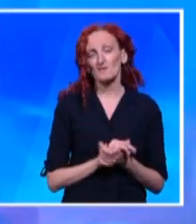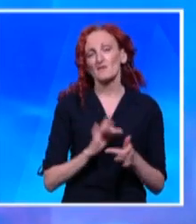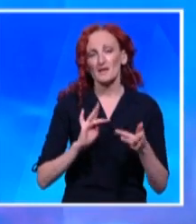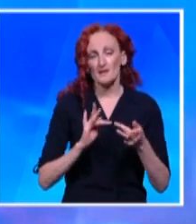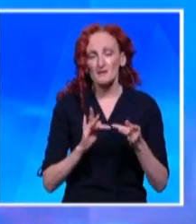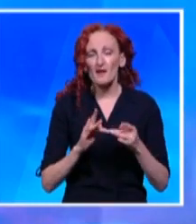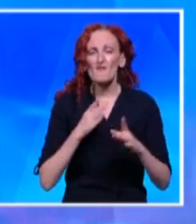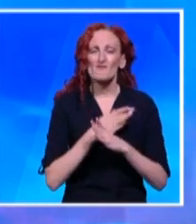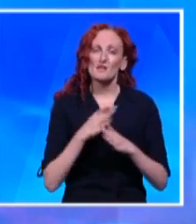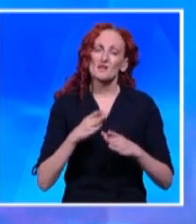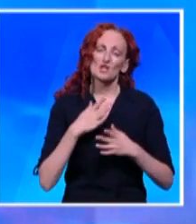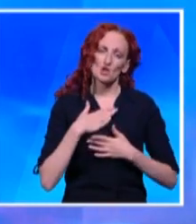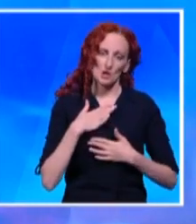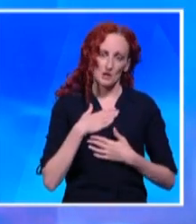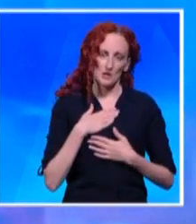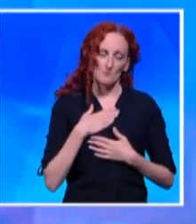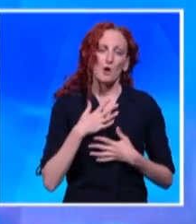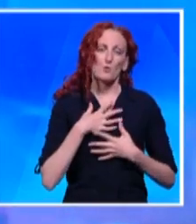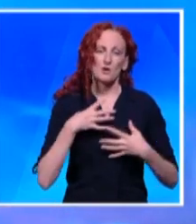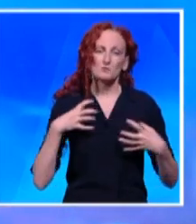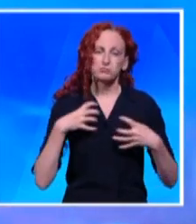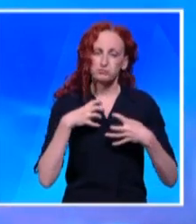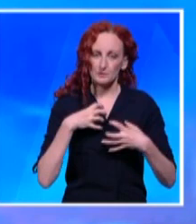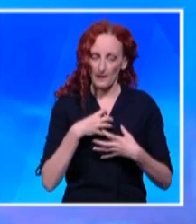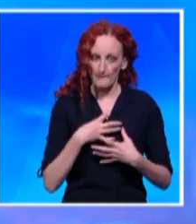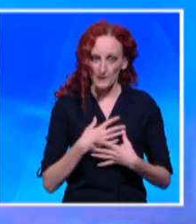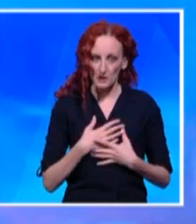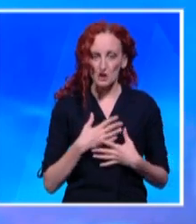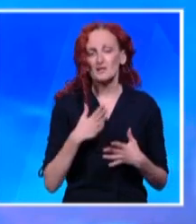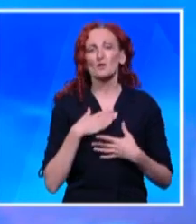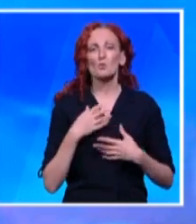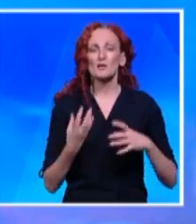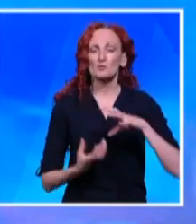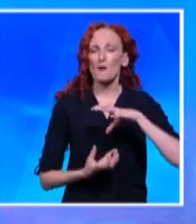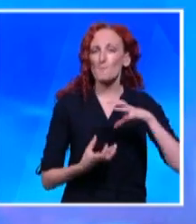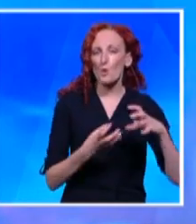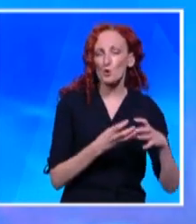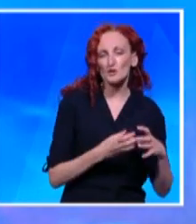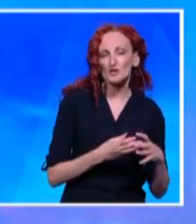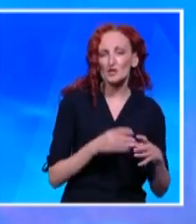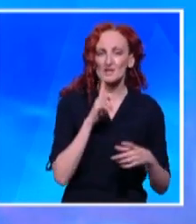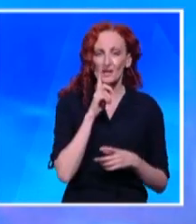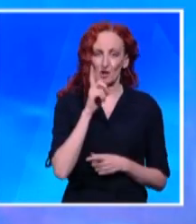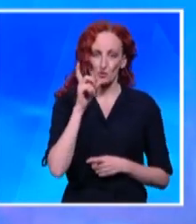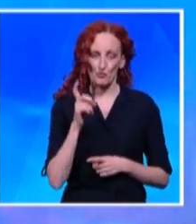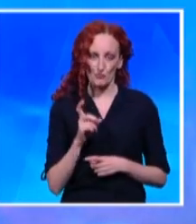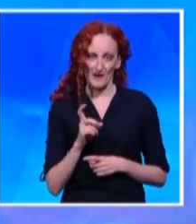се появяват, когато има такова напрежение и когато се появи политическа фигура, веднага